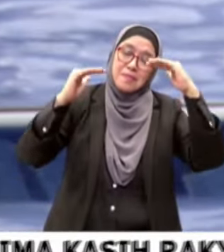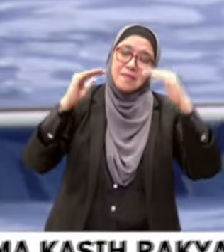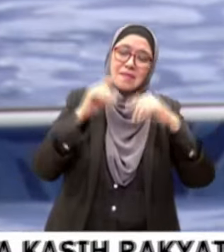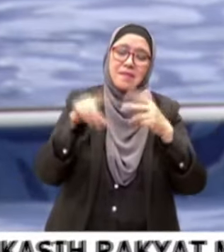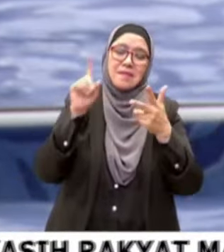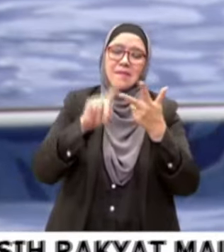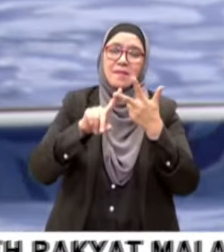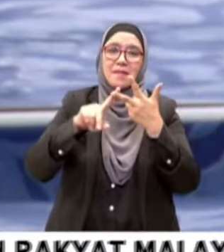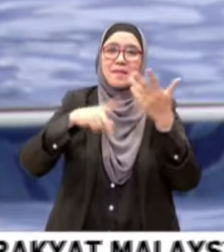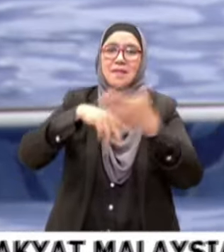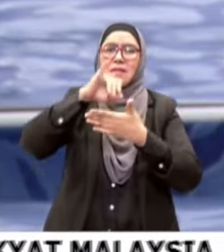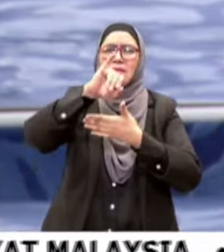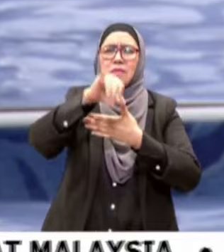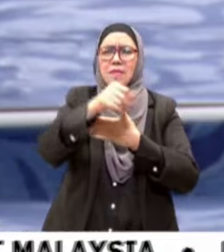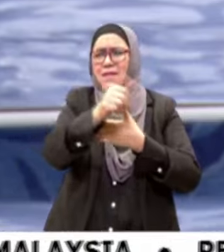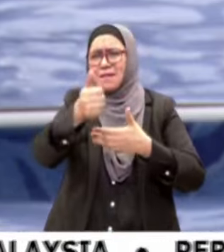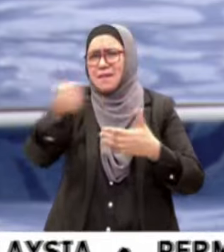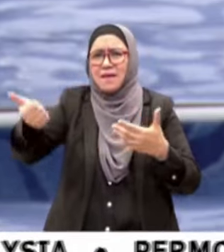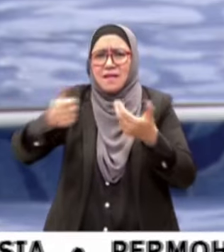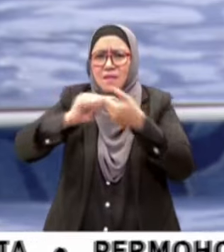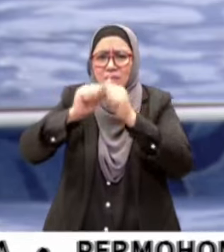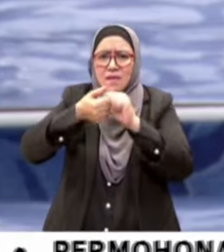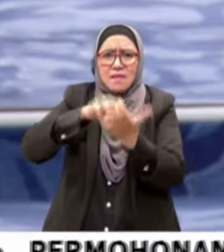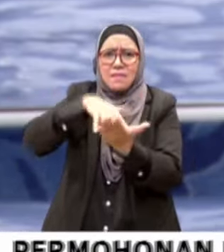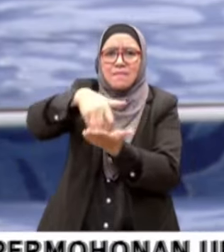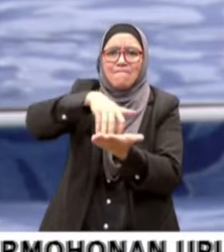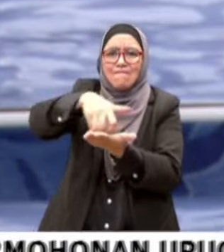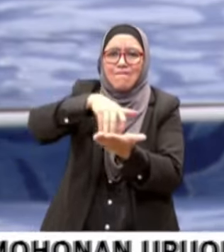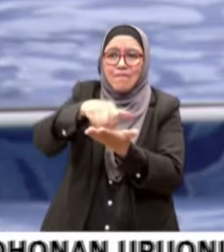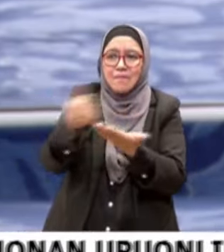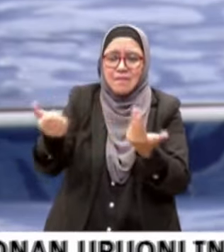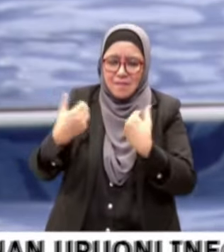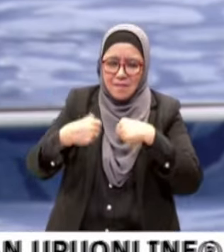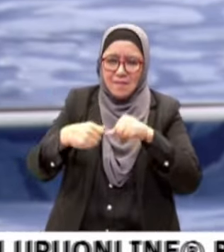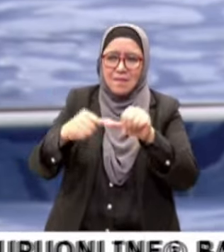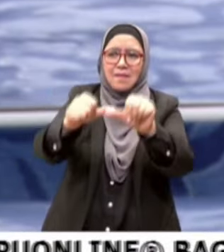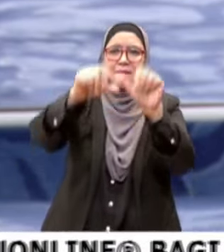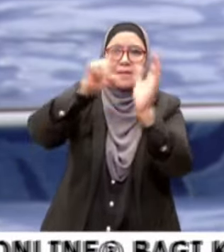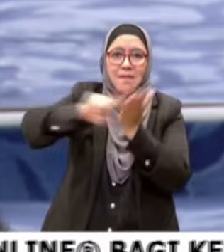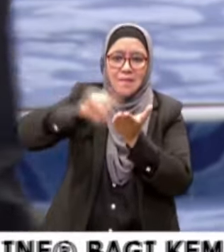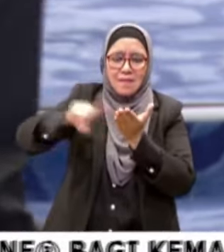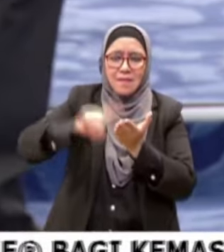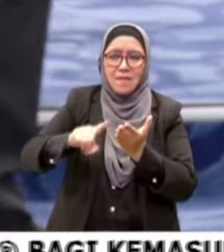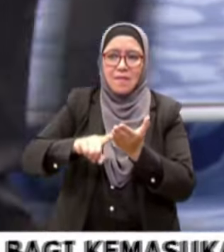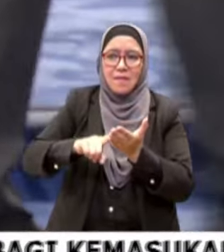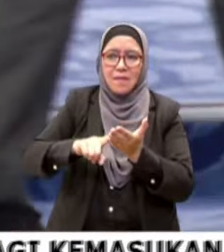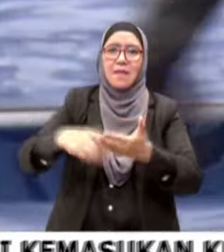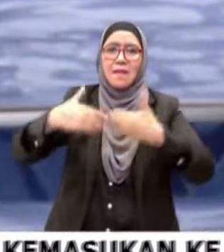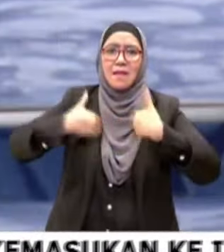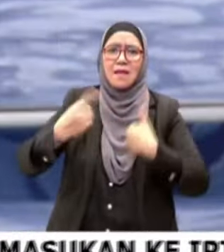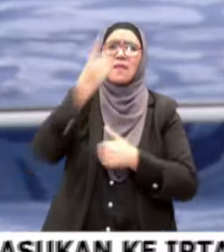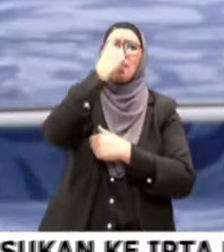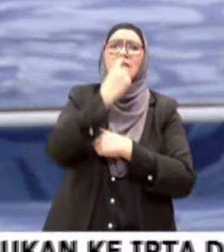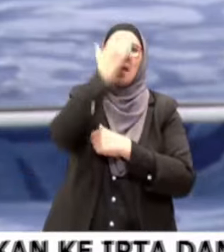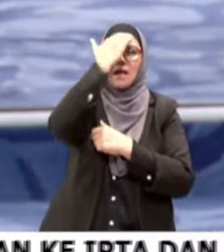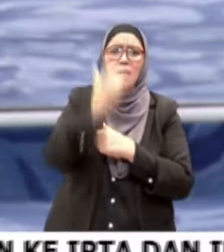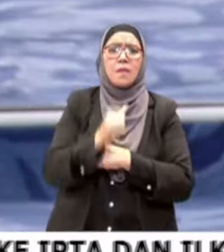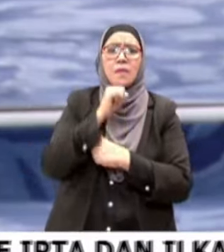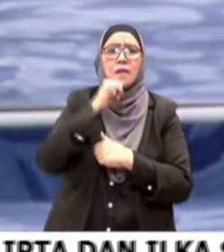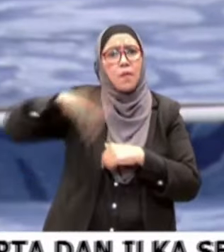beberapa ketelitian lain yang yang sedang dalam siasatan ada yang menanyakan Mengapa belum siasat itu urusan